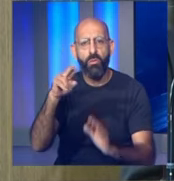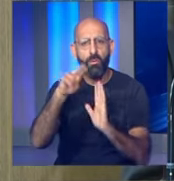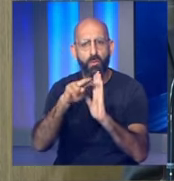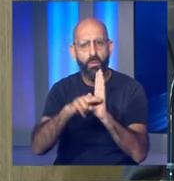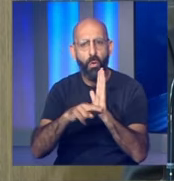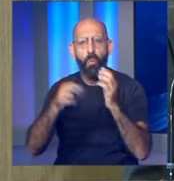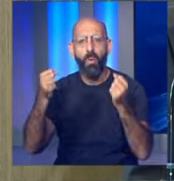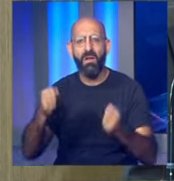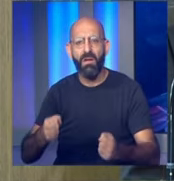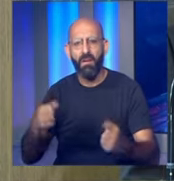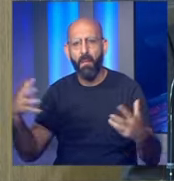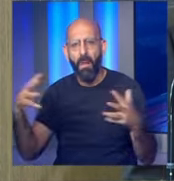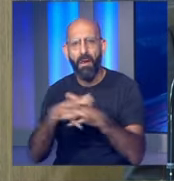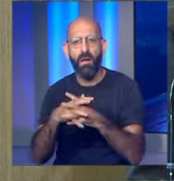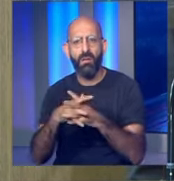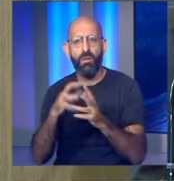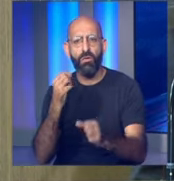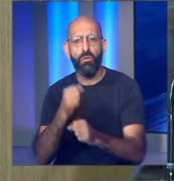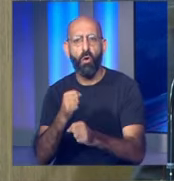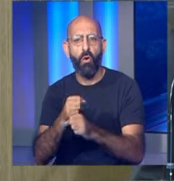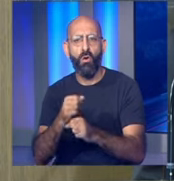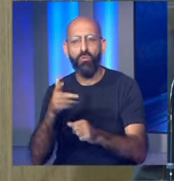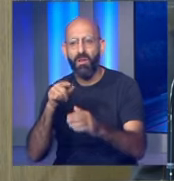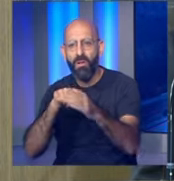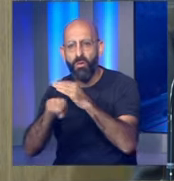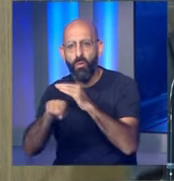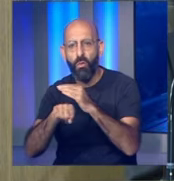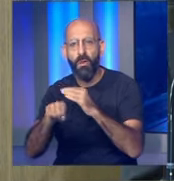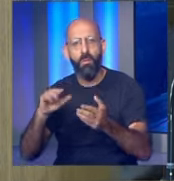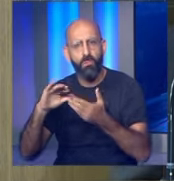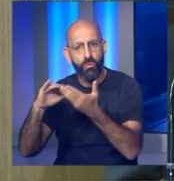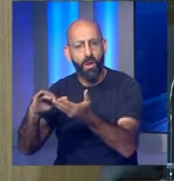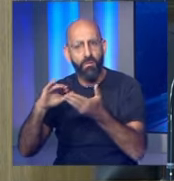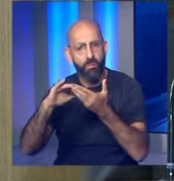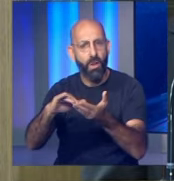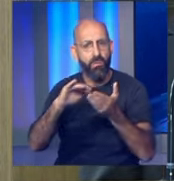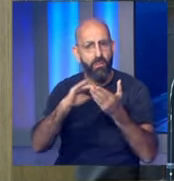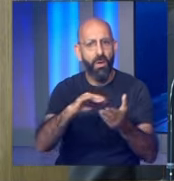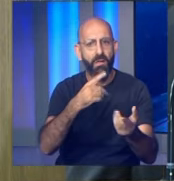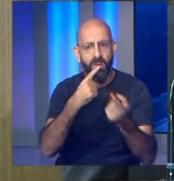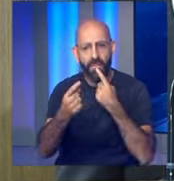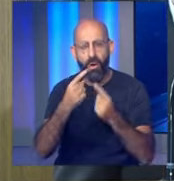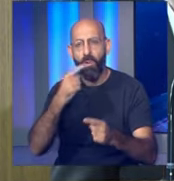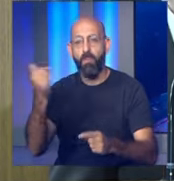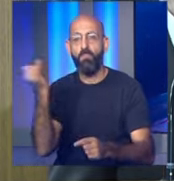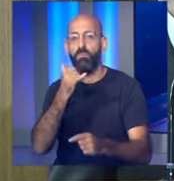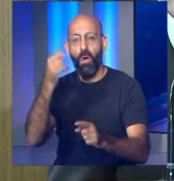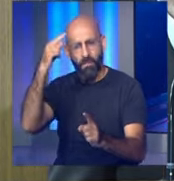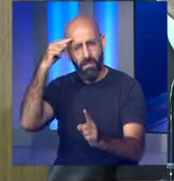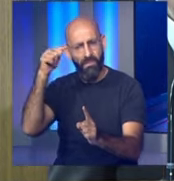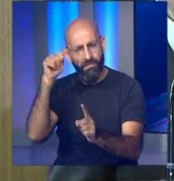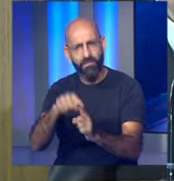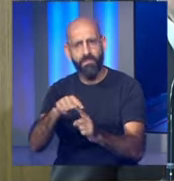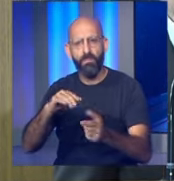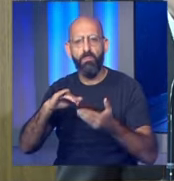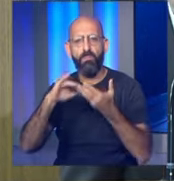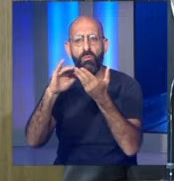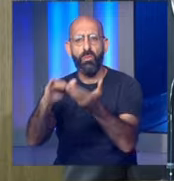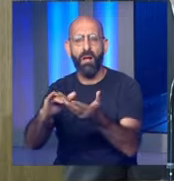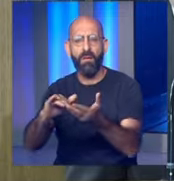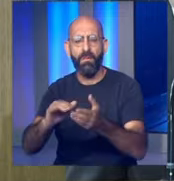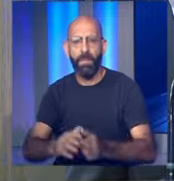يعنى بها. ثانيا استطعنا أن نضع وأن نتوافق على قواعد وطنية للتعامل مع مسألة النزوح.